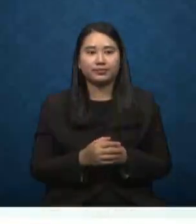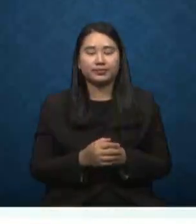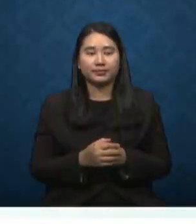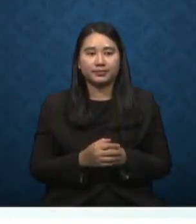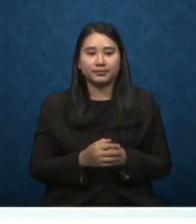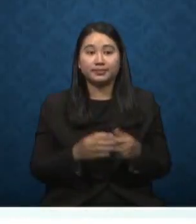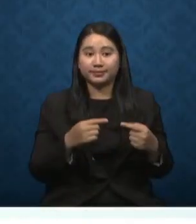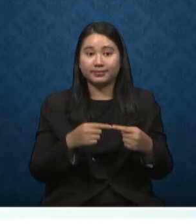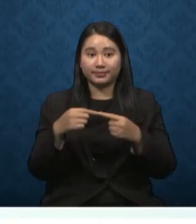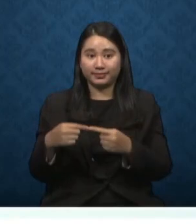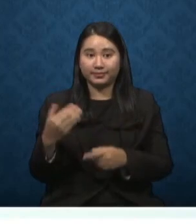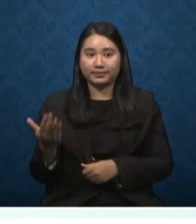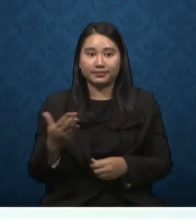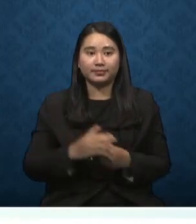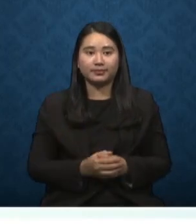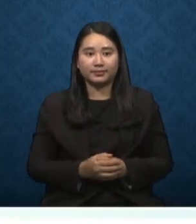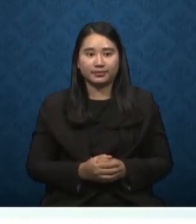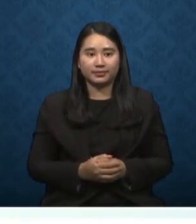ครับเชิญท่านปานเทพครับ